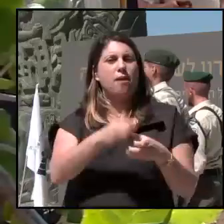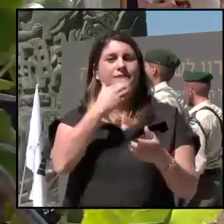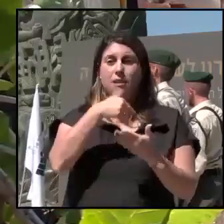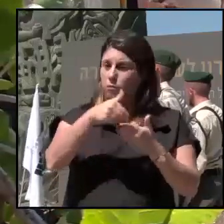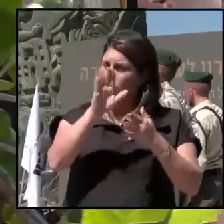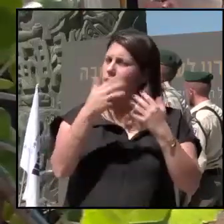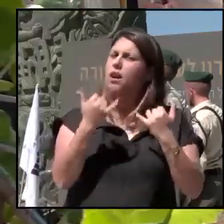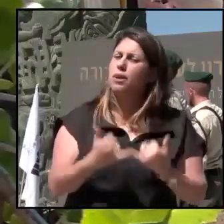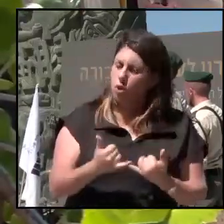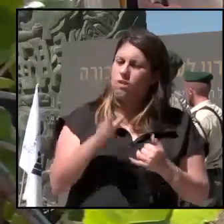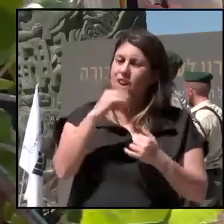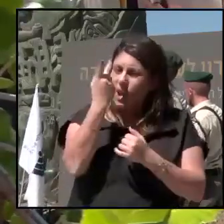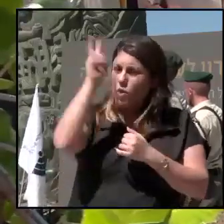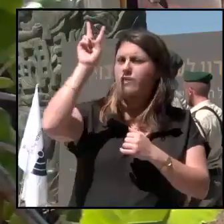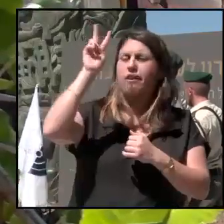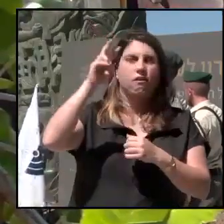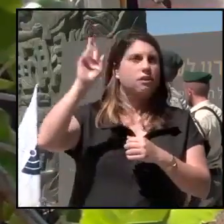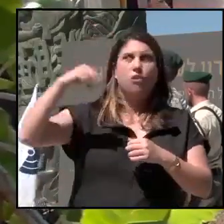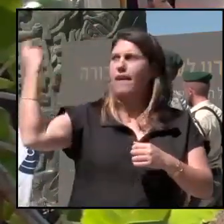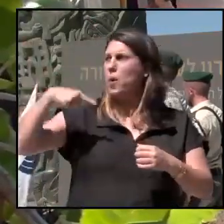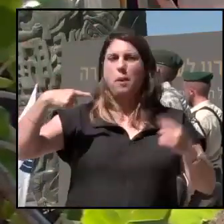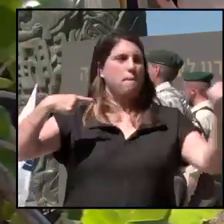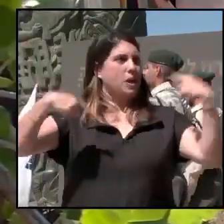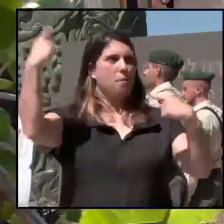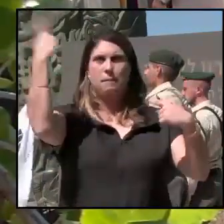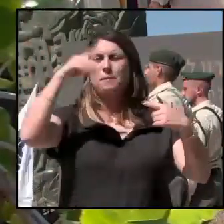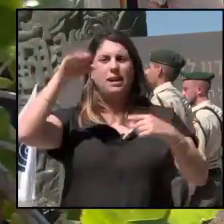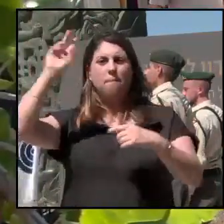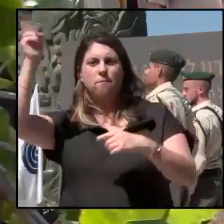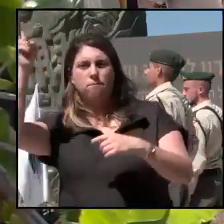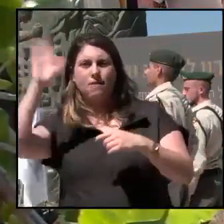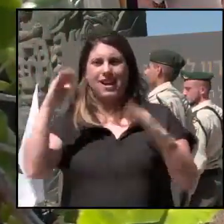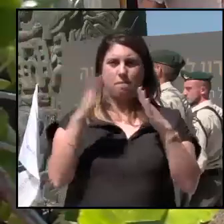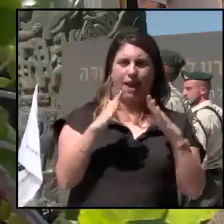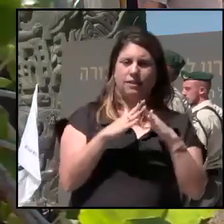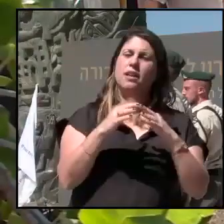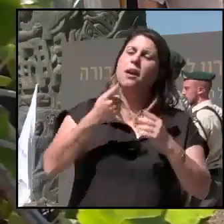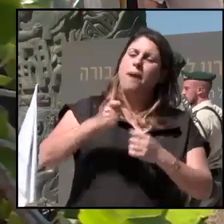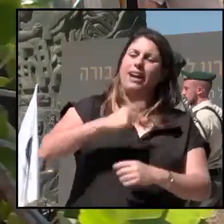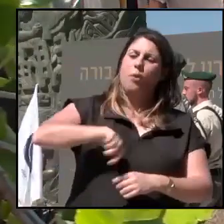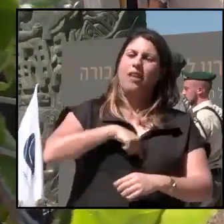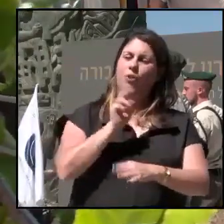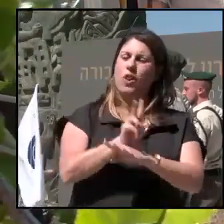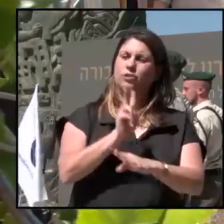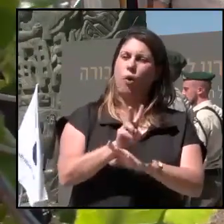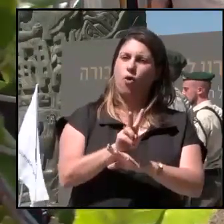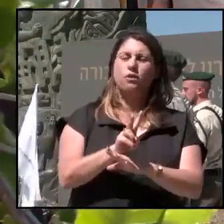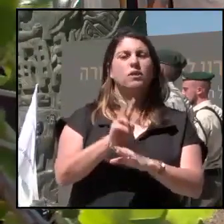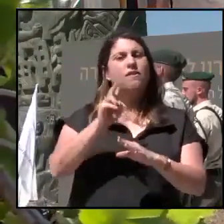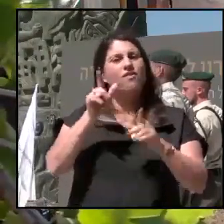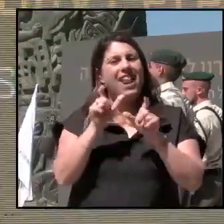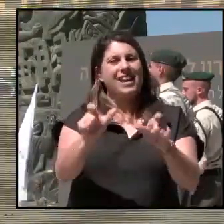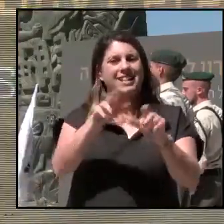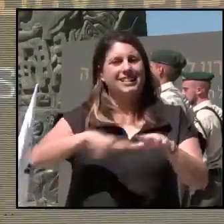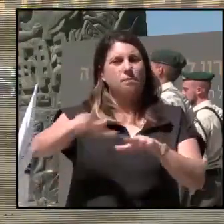היום, וביתר שאת. האיומים מחוץ ומבית מחייבים אותנו לעמוד איתנים על המשמר, ולהגן על הציבור בישראל ועל